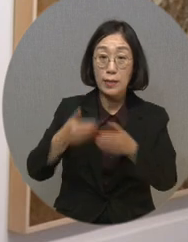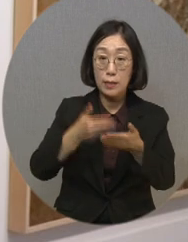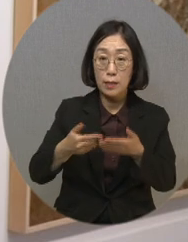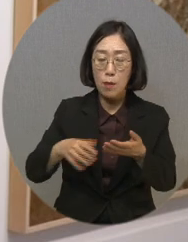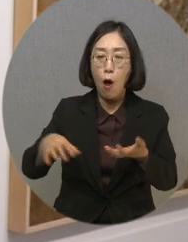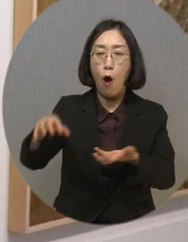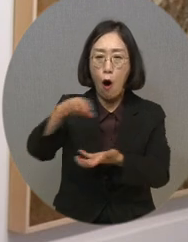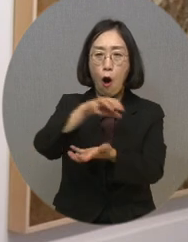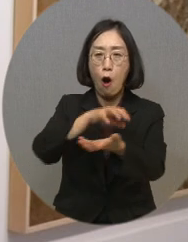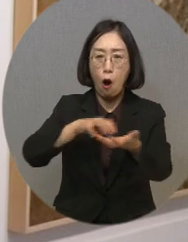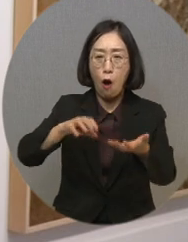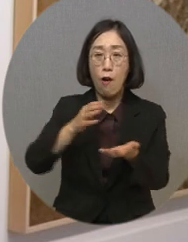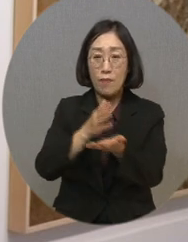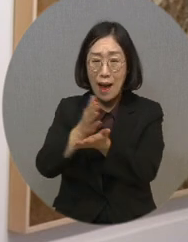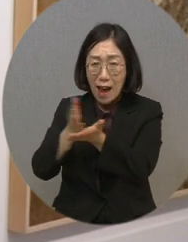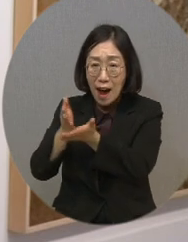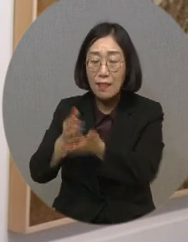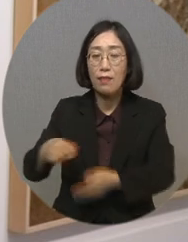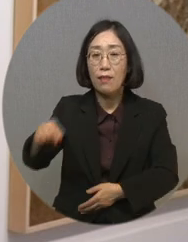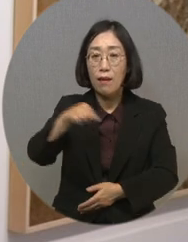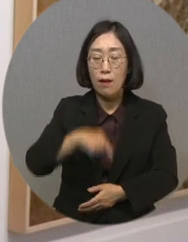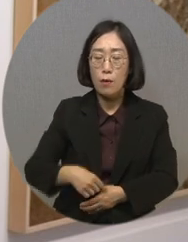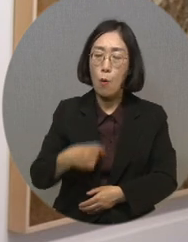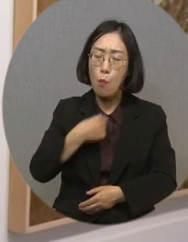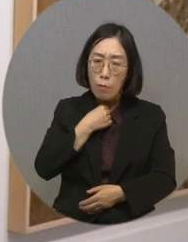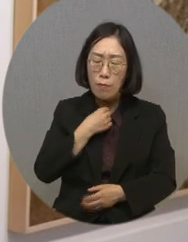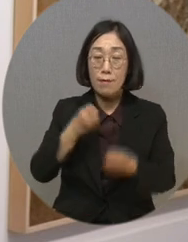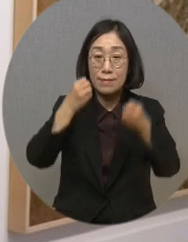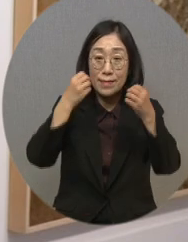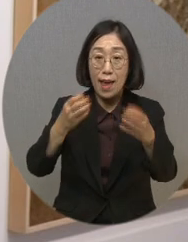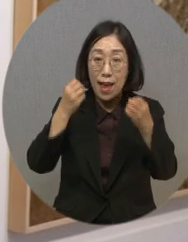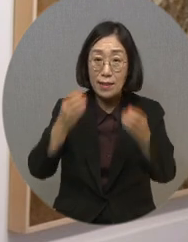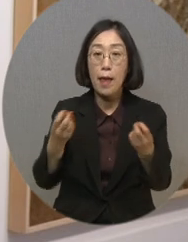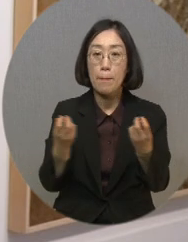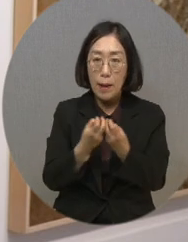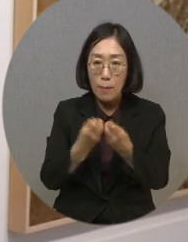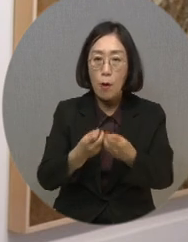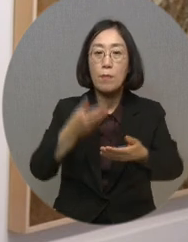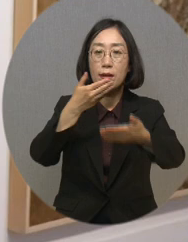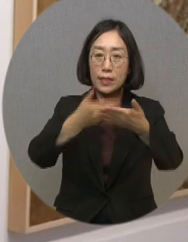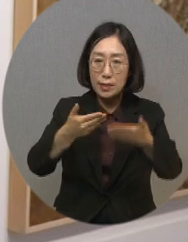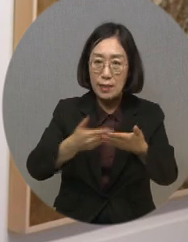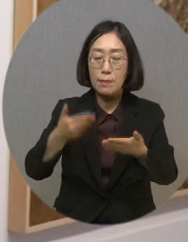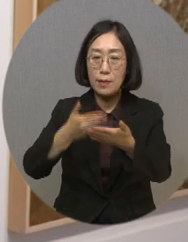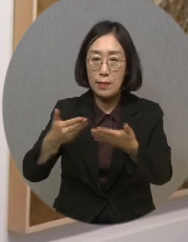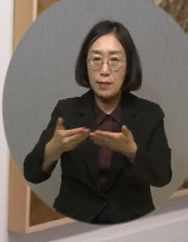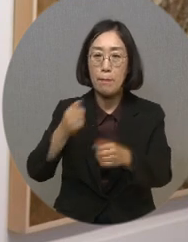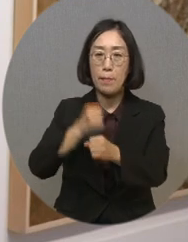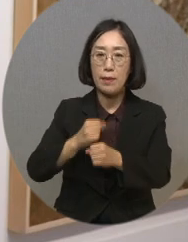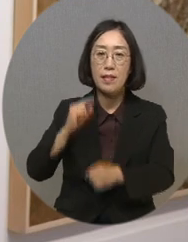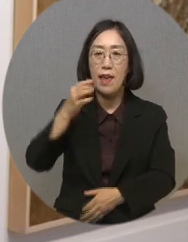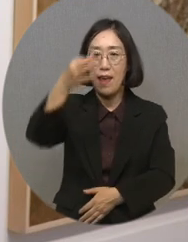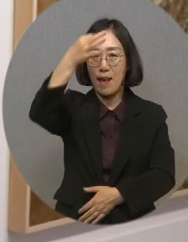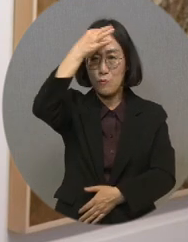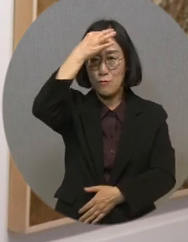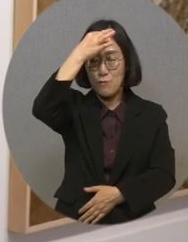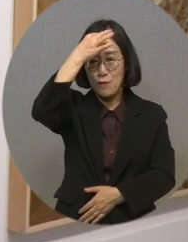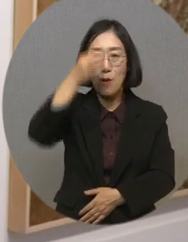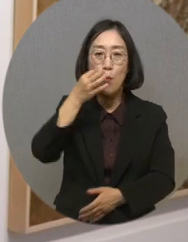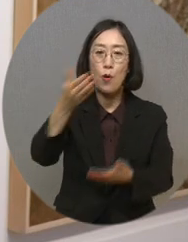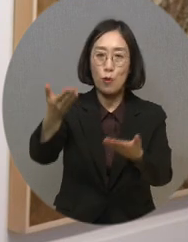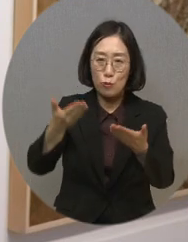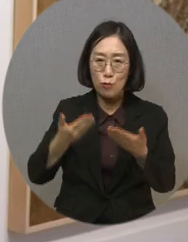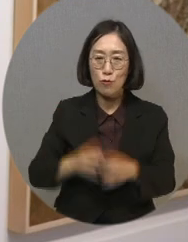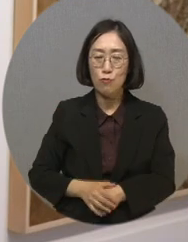장르를 섭렵하며 작품의 방향을 스스로 개척하는 실험 정신을 예술로 발전시켰습니다.